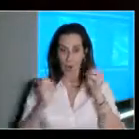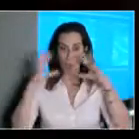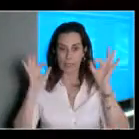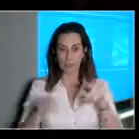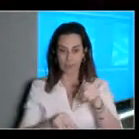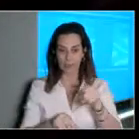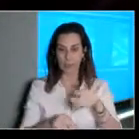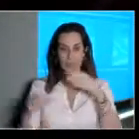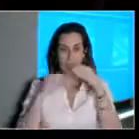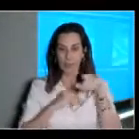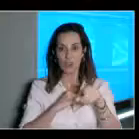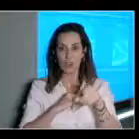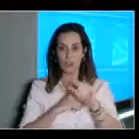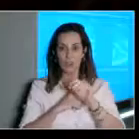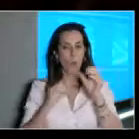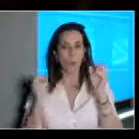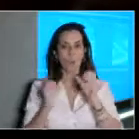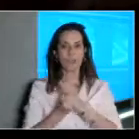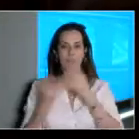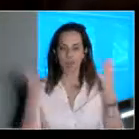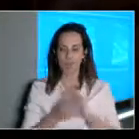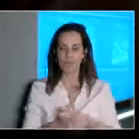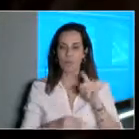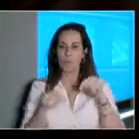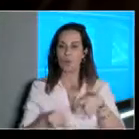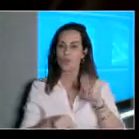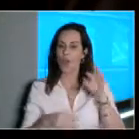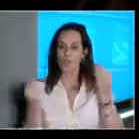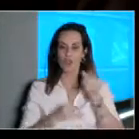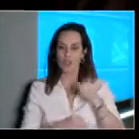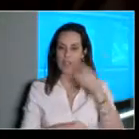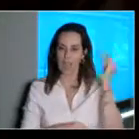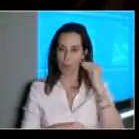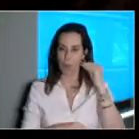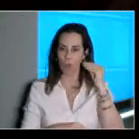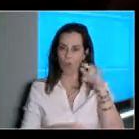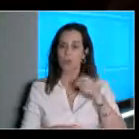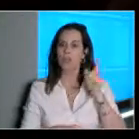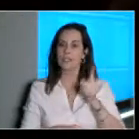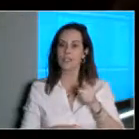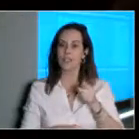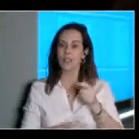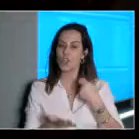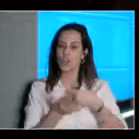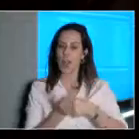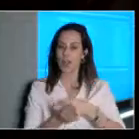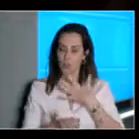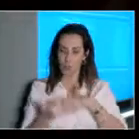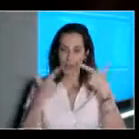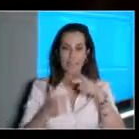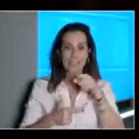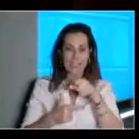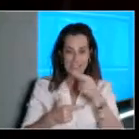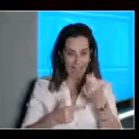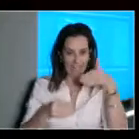אמיתי, והפלאפל שלו הוא קסם אמיתי. אבל פה יש עוד דבר שצריך ללמוד. פה צריך לשלם, אני רוצה להסביר לך,